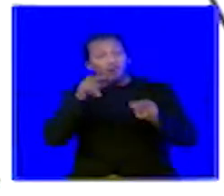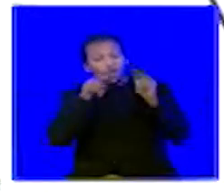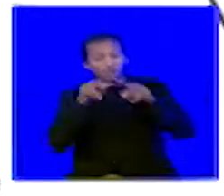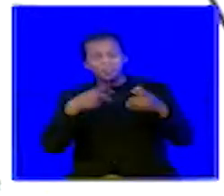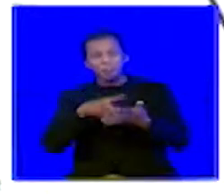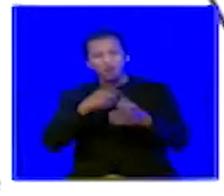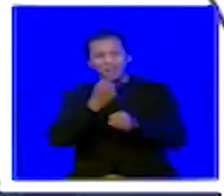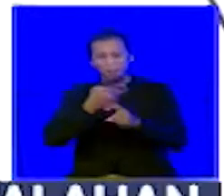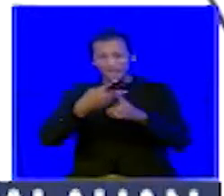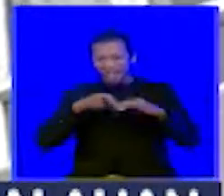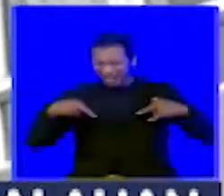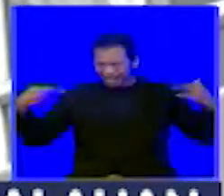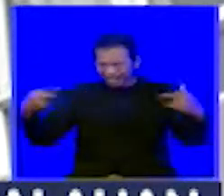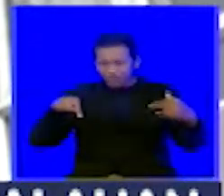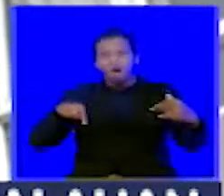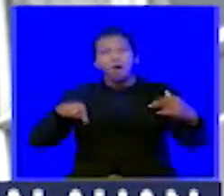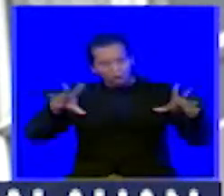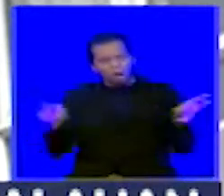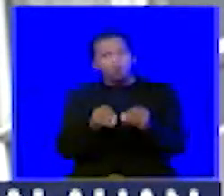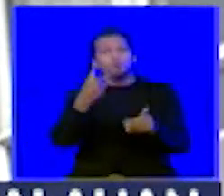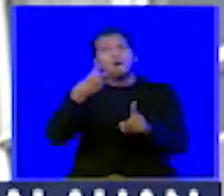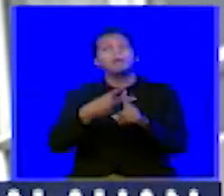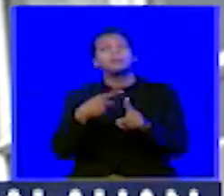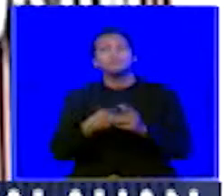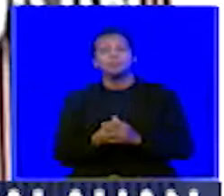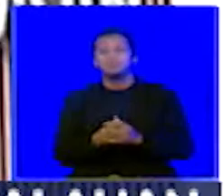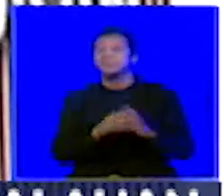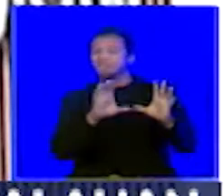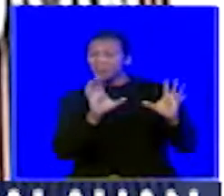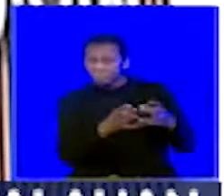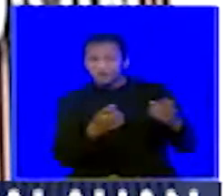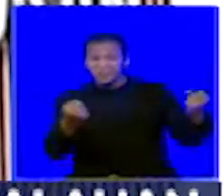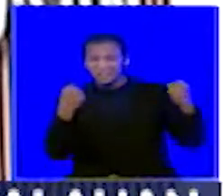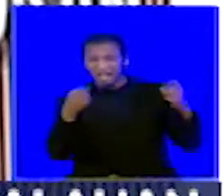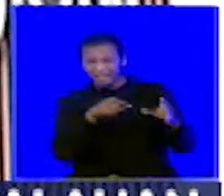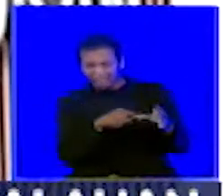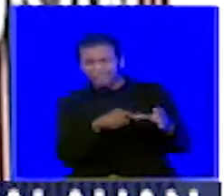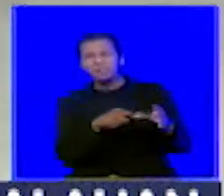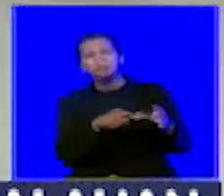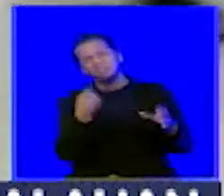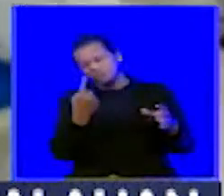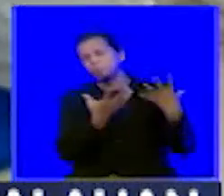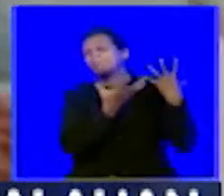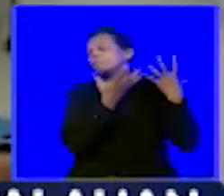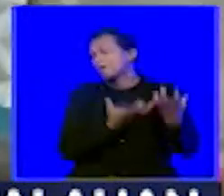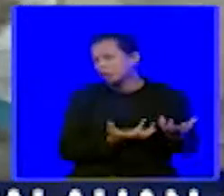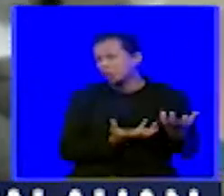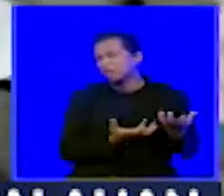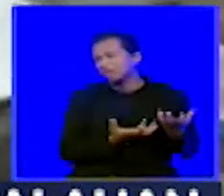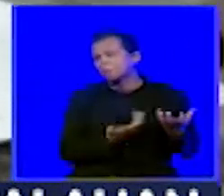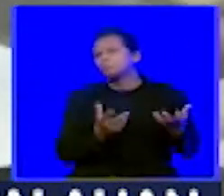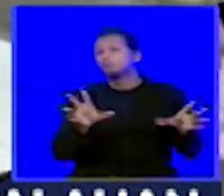Lebih lanjut, jubir Satgas COVID-19 menjelaskan tenaga kesehatan dan fasilitas kesehatan akan kewalahan jika angka kasus aktif terus